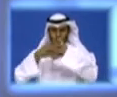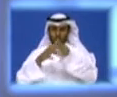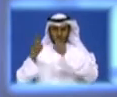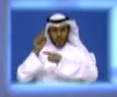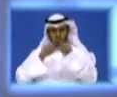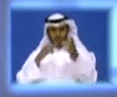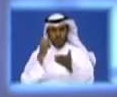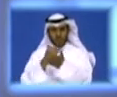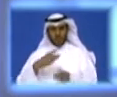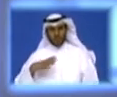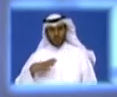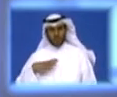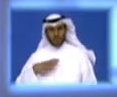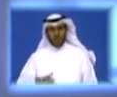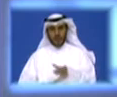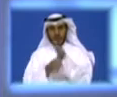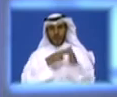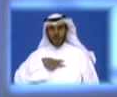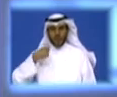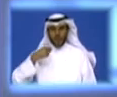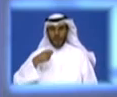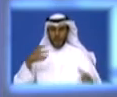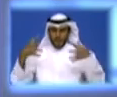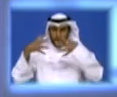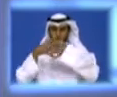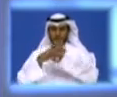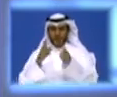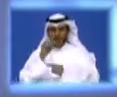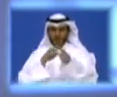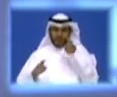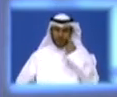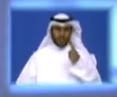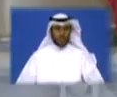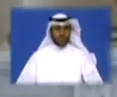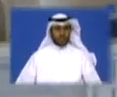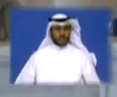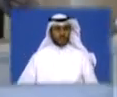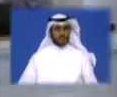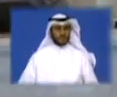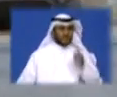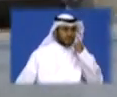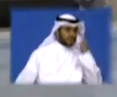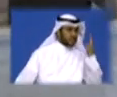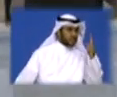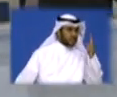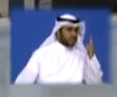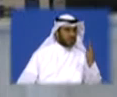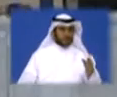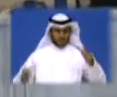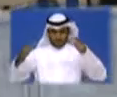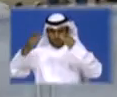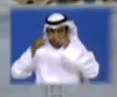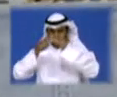برئاسة سمو الشيخ جابر مبارك الحمد الصباح رئيس مجلس الوزراء. مجلس الوزراء في مستهل اجتماعه على